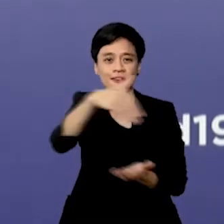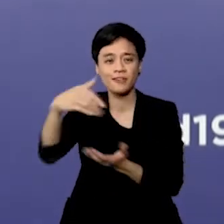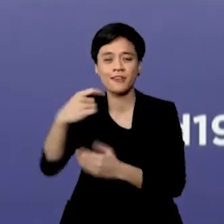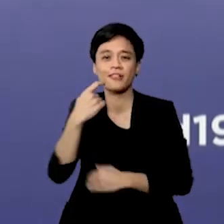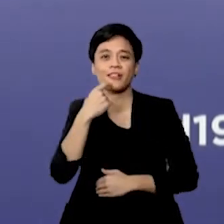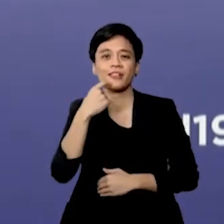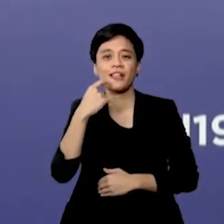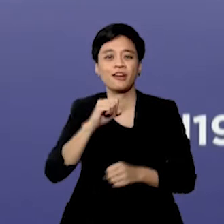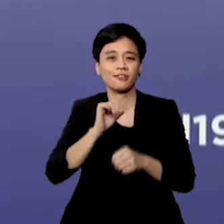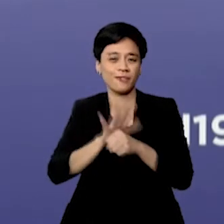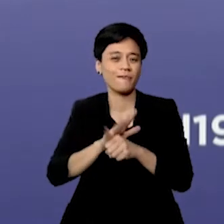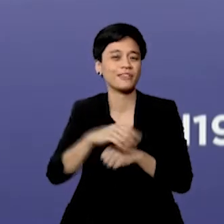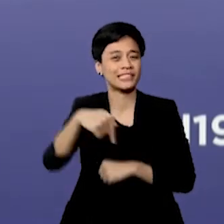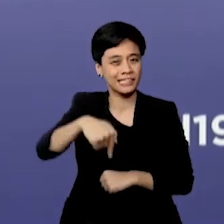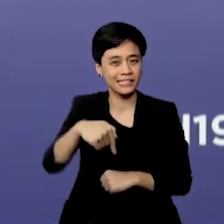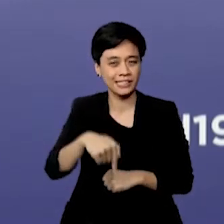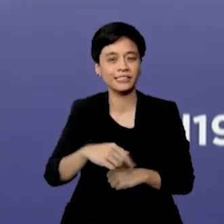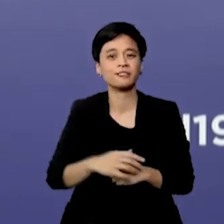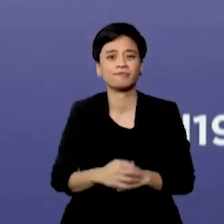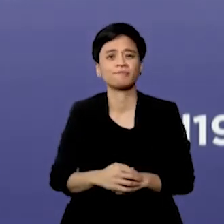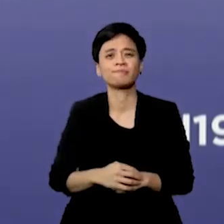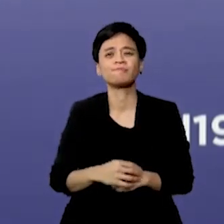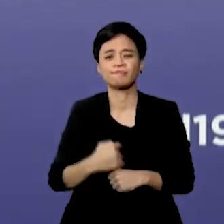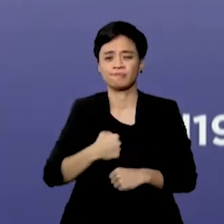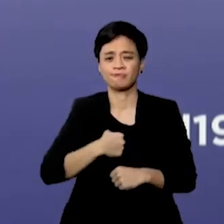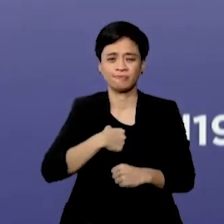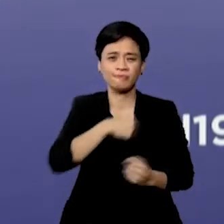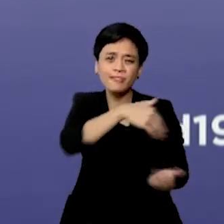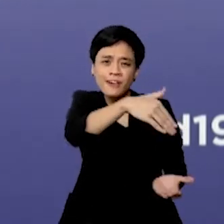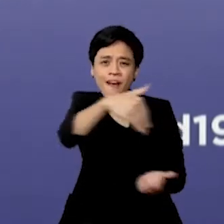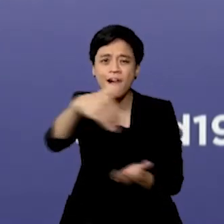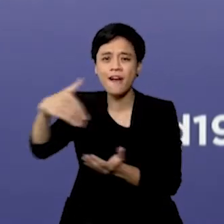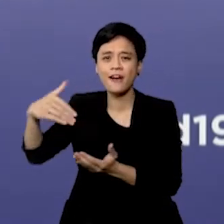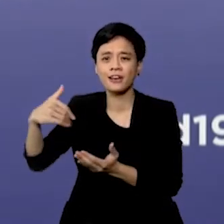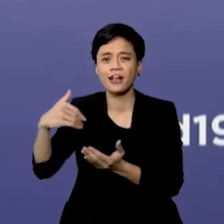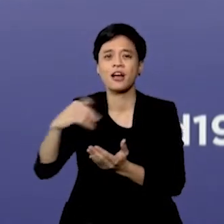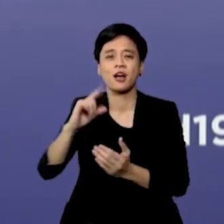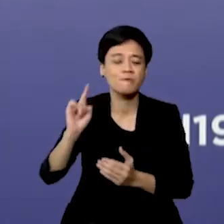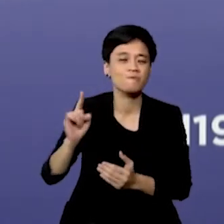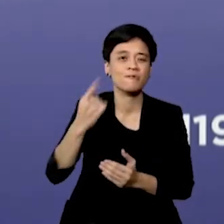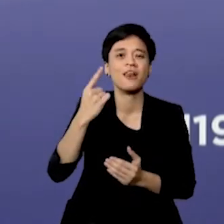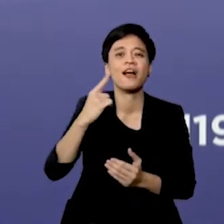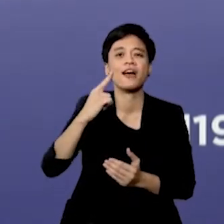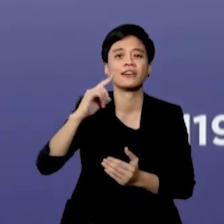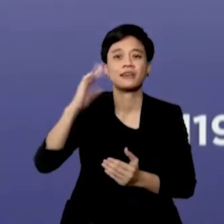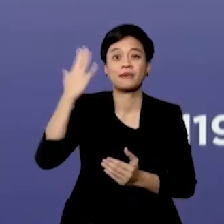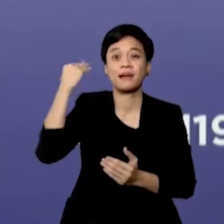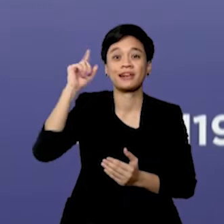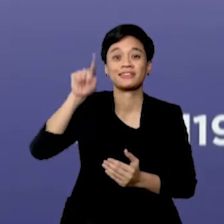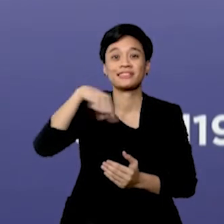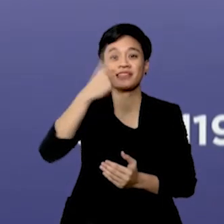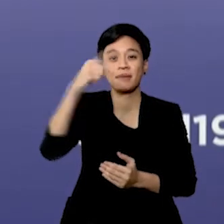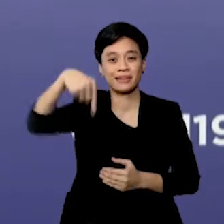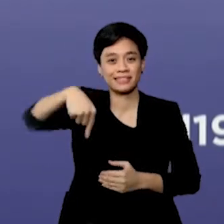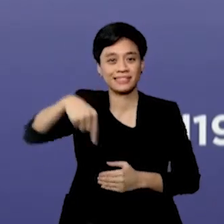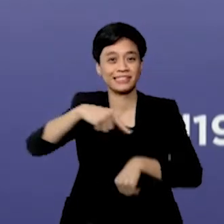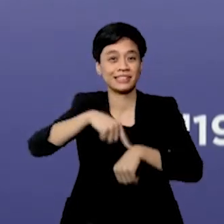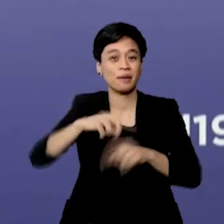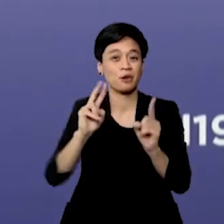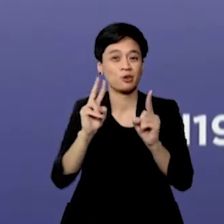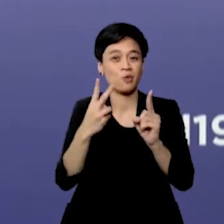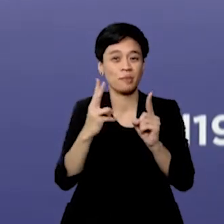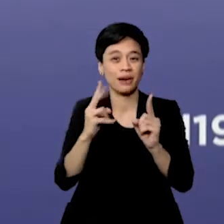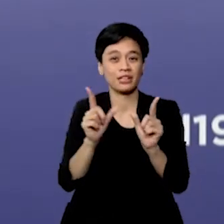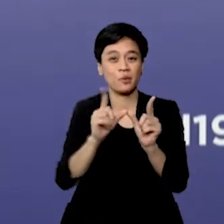COVID-19 secara nasional. Yang data ini kami himpun sampai dengan cut-off time di pukul